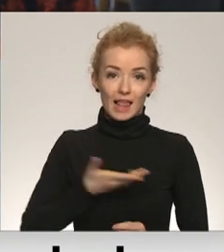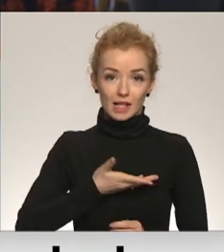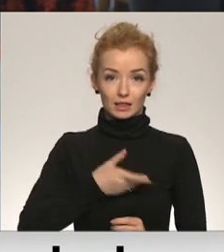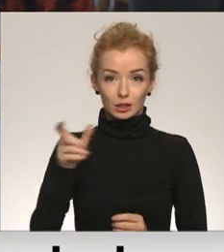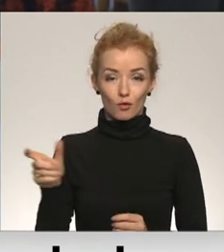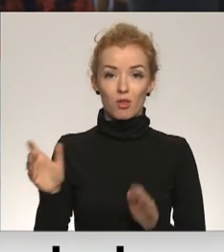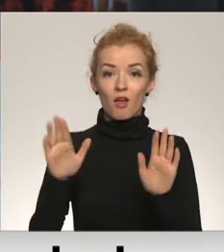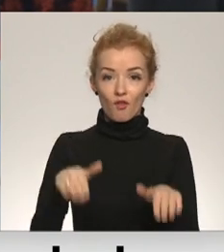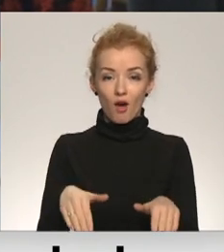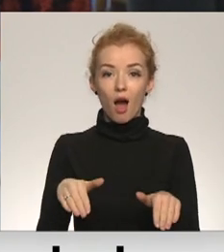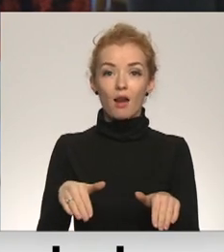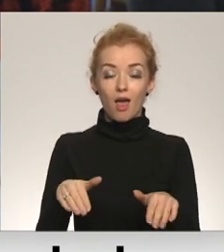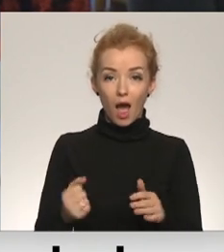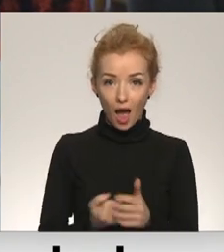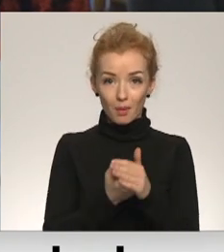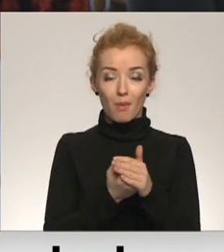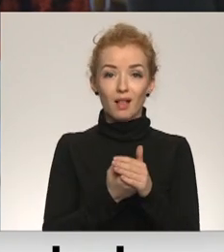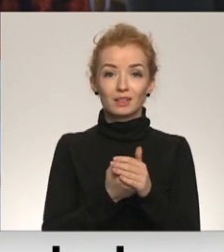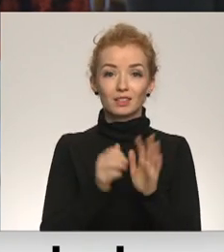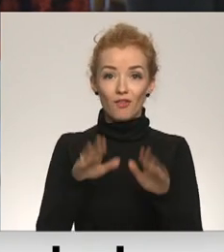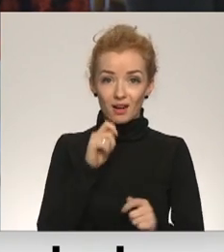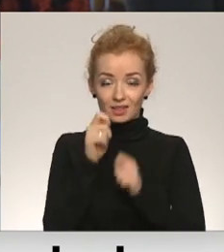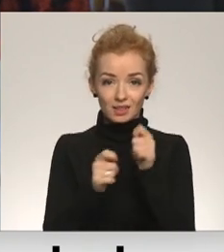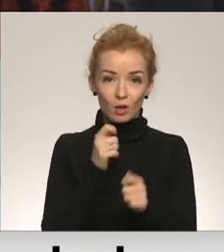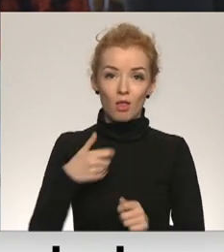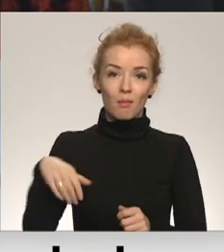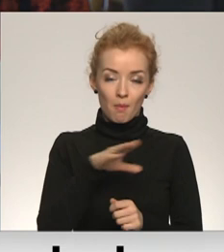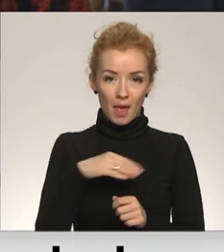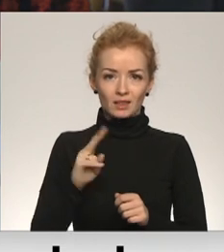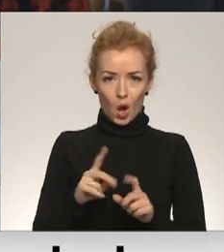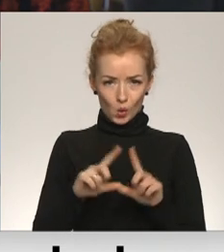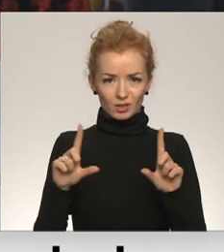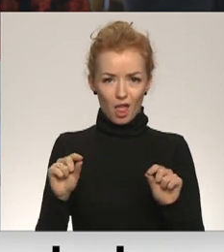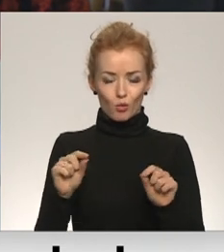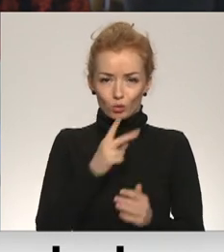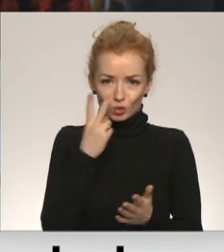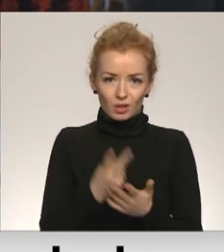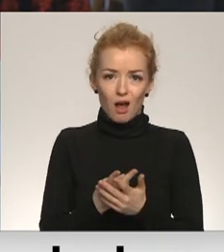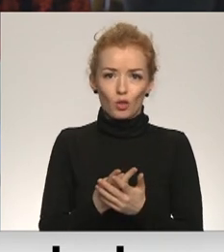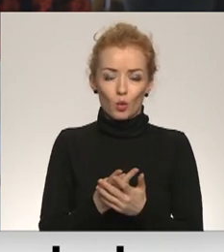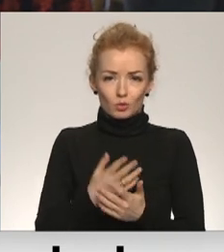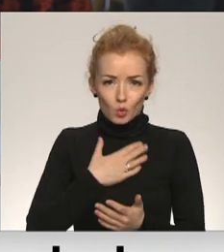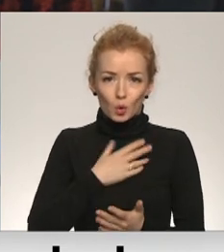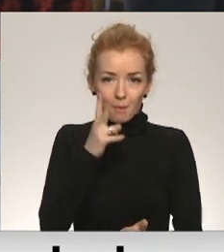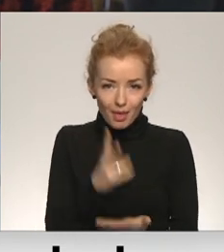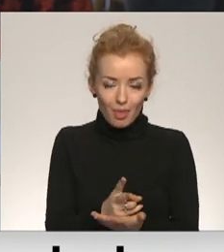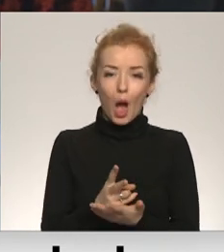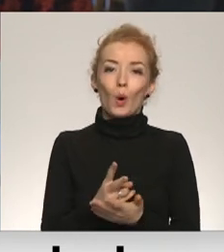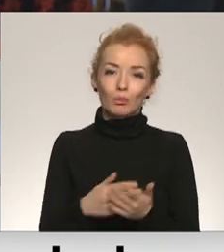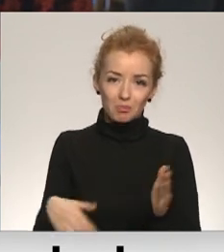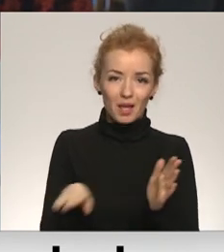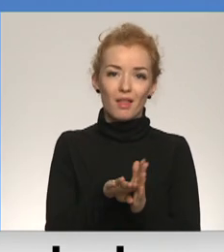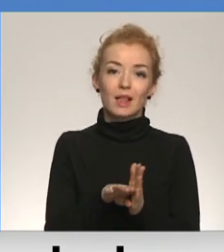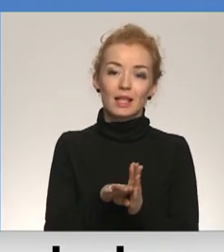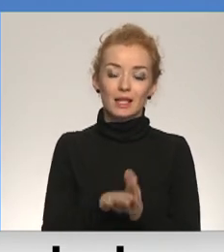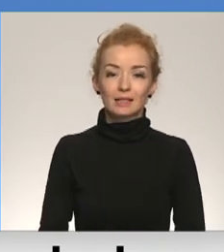varēja atbalstīt, varēja ziedot, mēs kā uzņēmums uzskatījām par savu pienākumu piedalīties